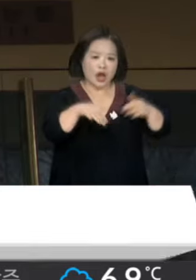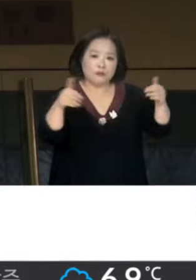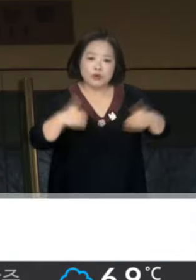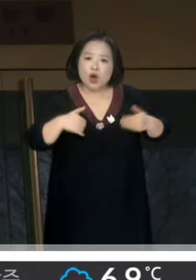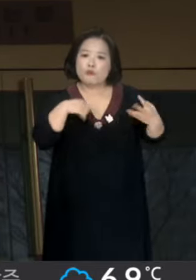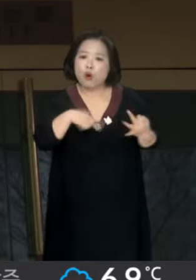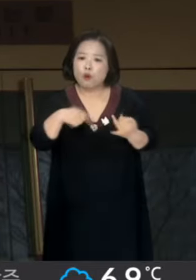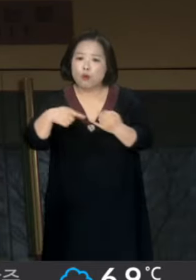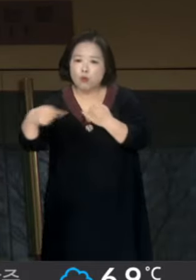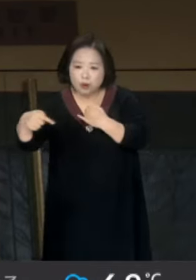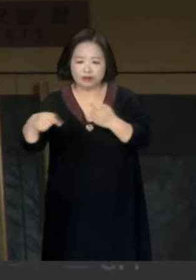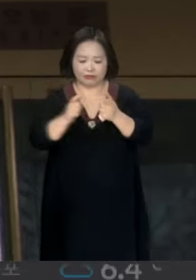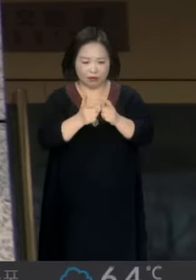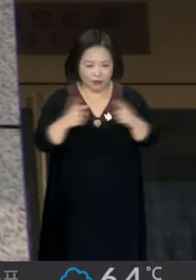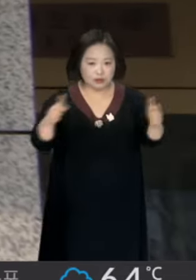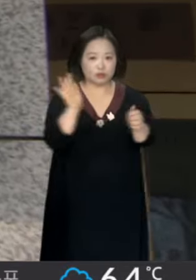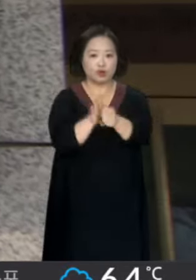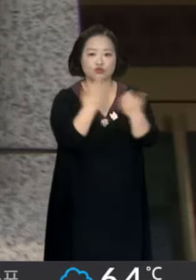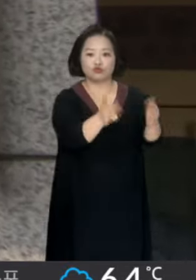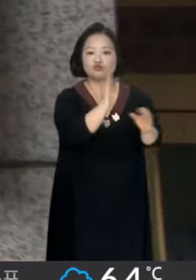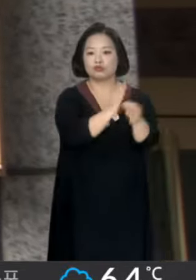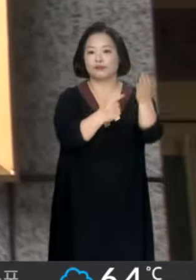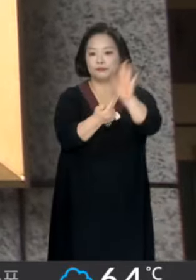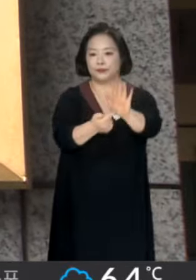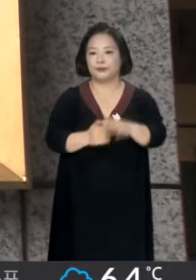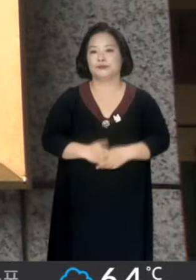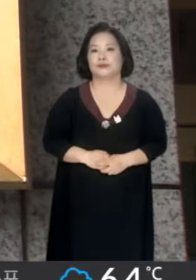영사 조력을 제공하고 있다고 덮쳤습니다